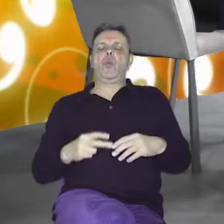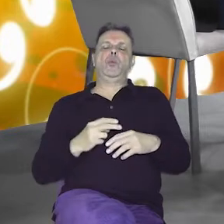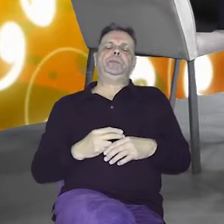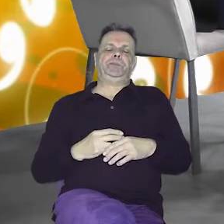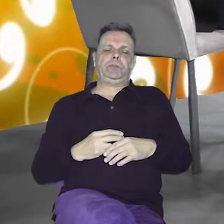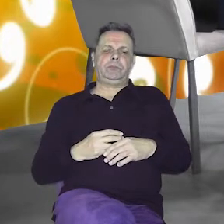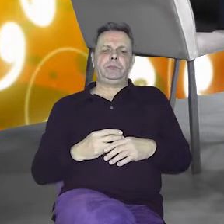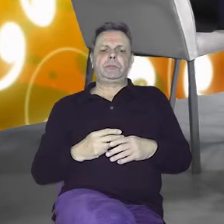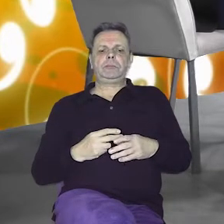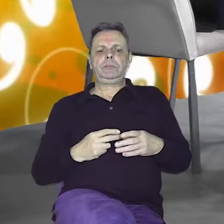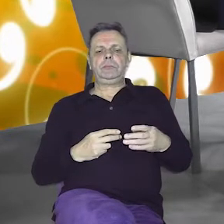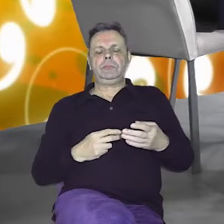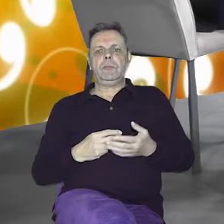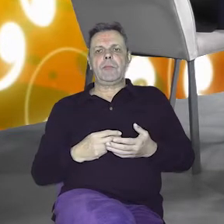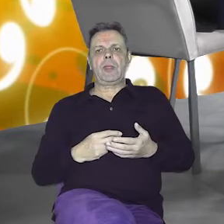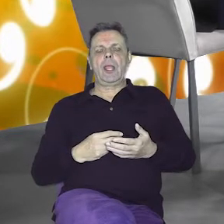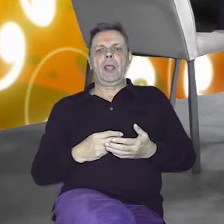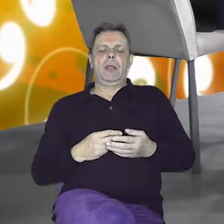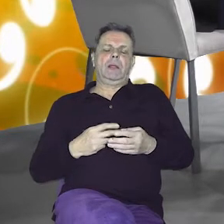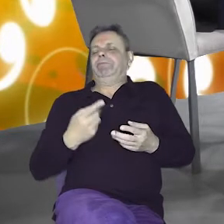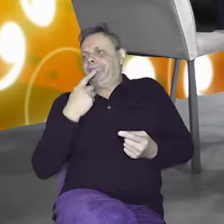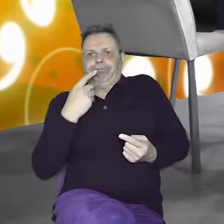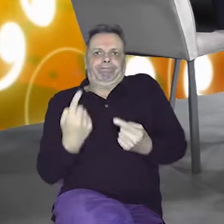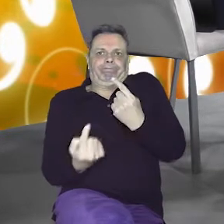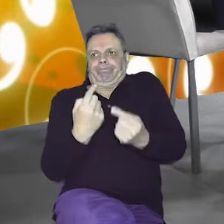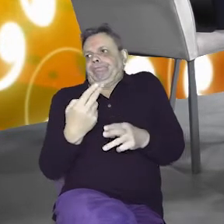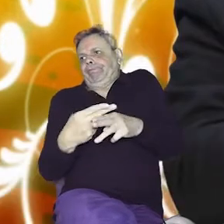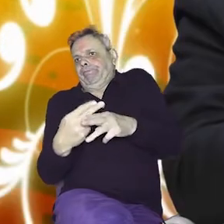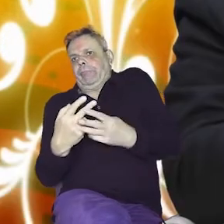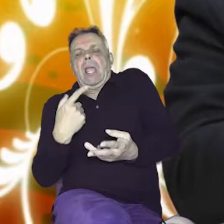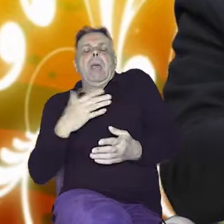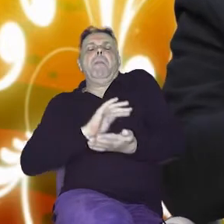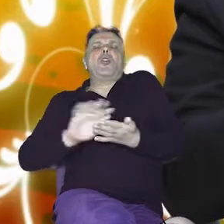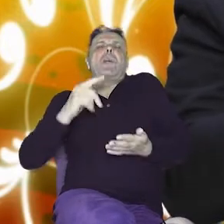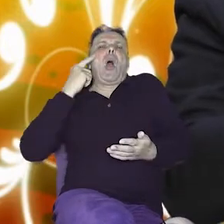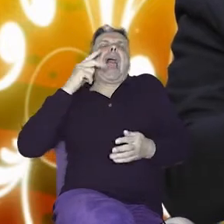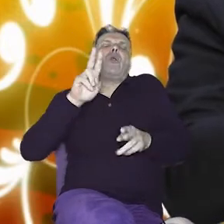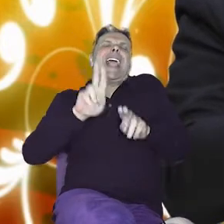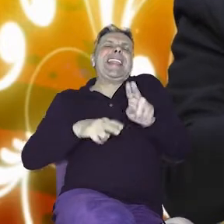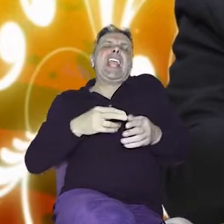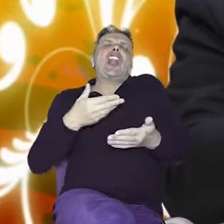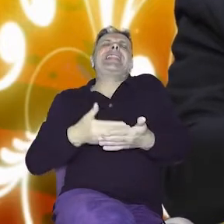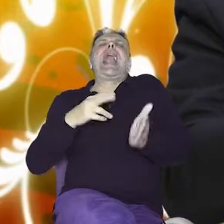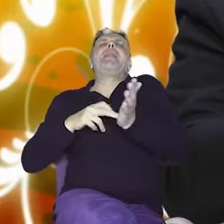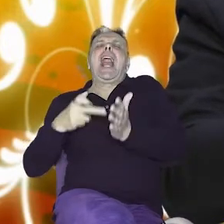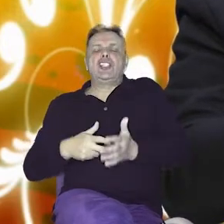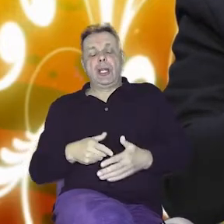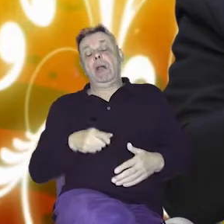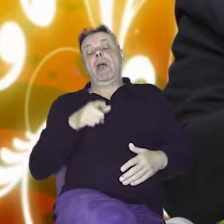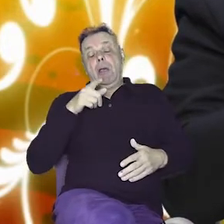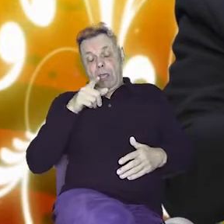polineuropatiju, a to će sigurno znati, pogotovo ako se liječe i tako, jel? Oni moraju biti svjesni